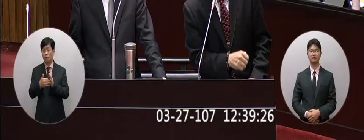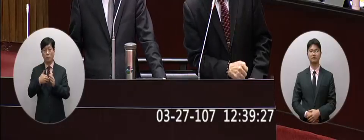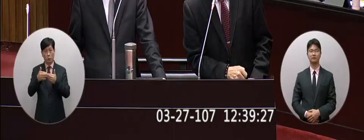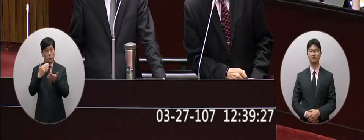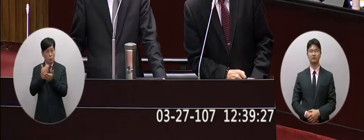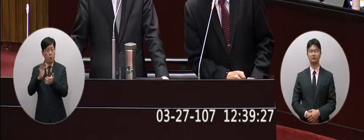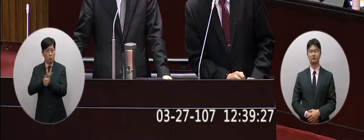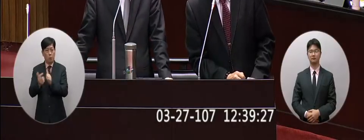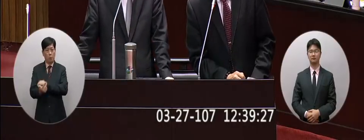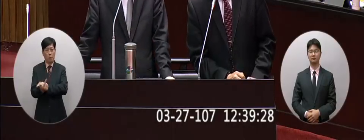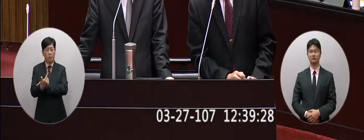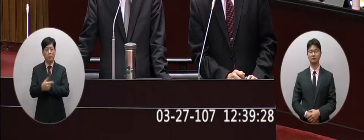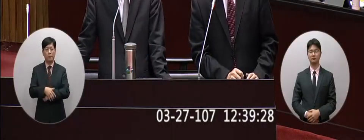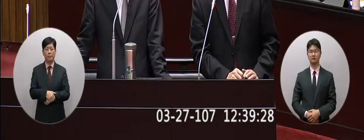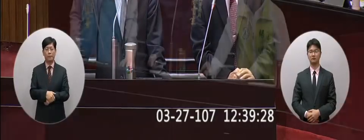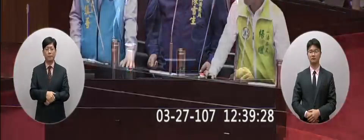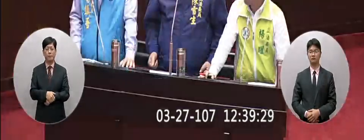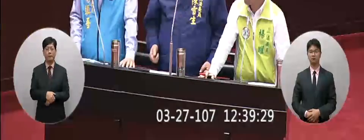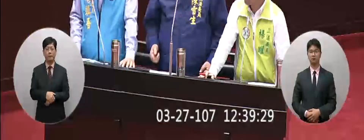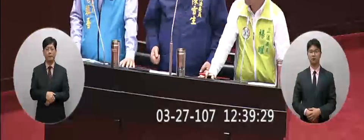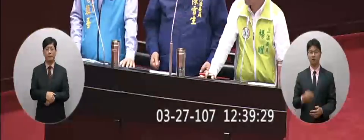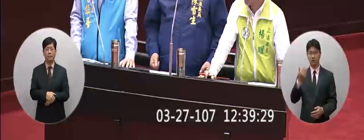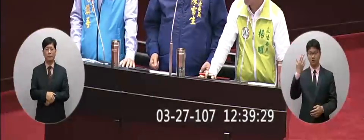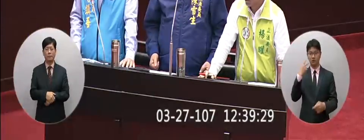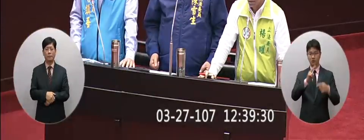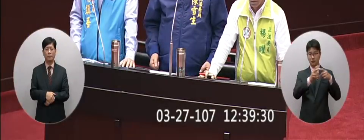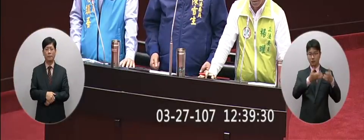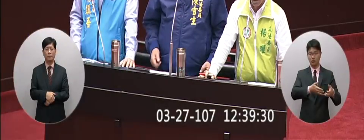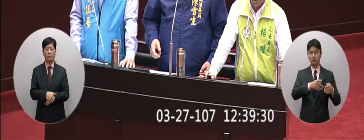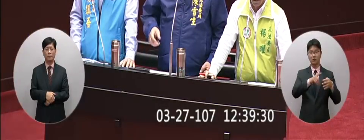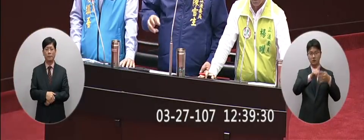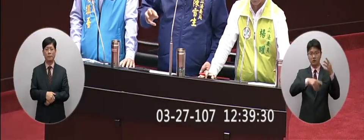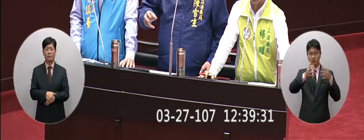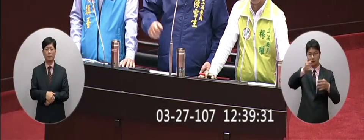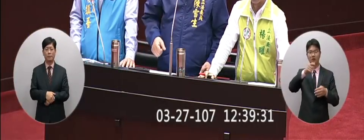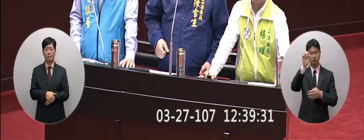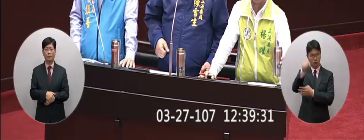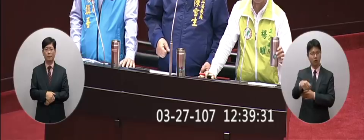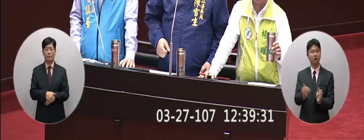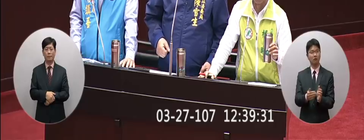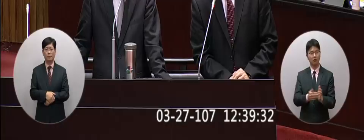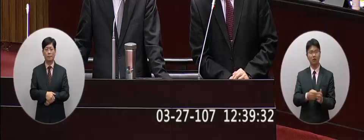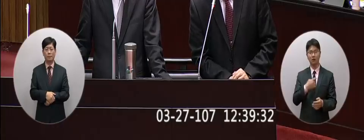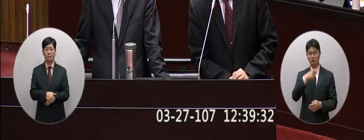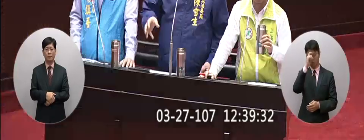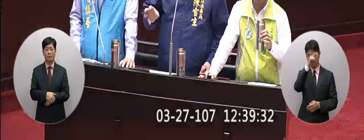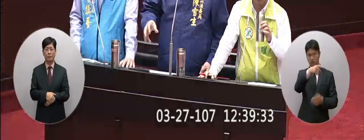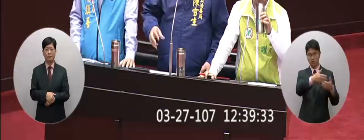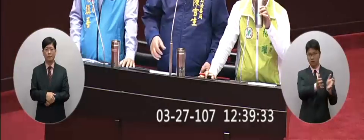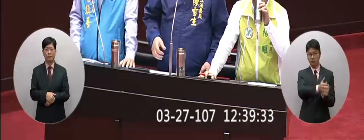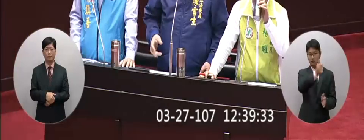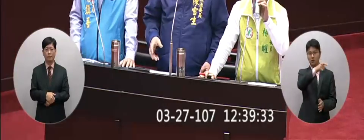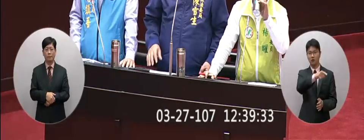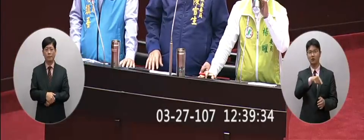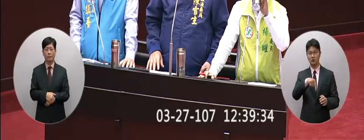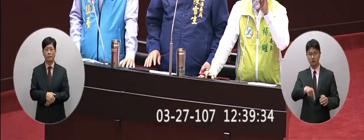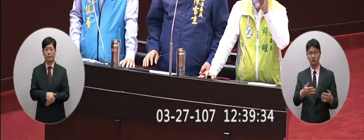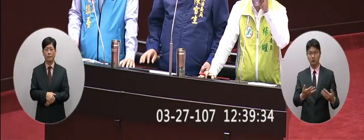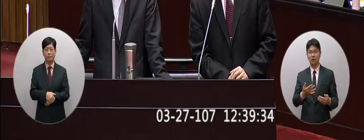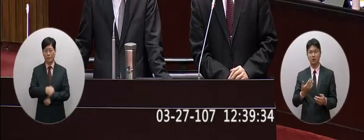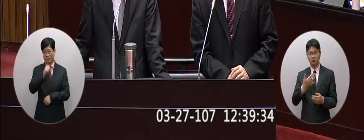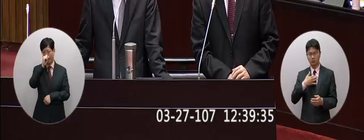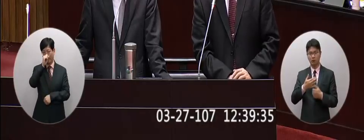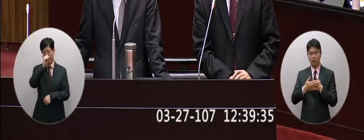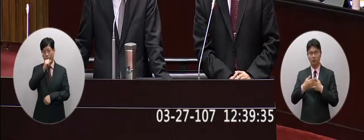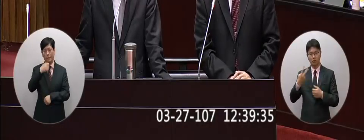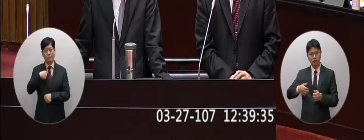要处理，我们会赶快来处理。 是的，因为前任董事长已经答应了哈。 好 ，OK。 答应了，我想部长啊， 是， 部长你在这一方面帮我们再加强一下，好